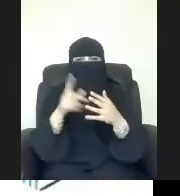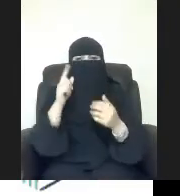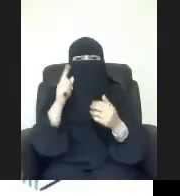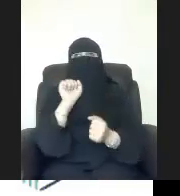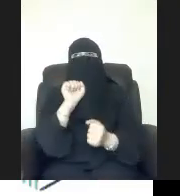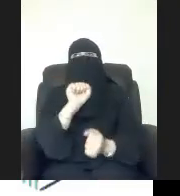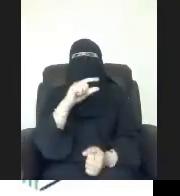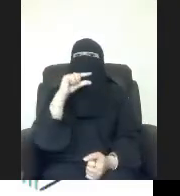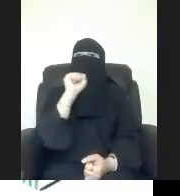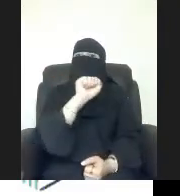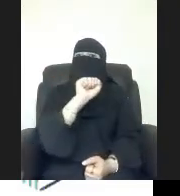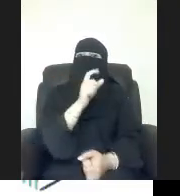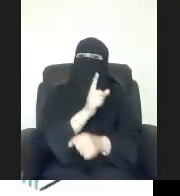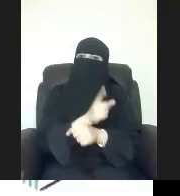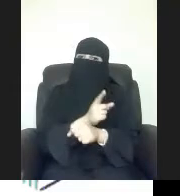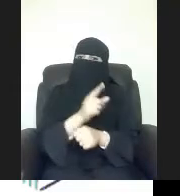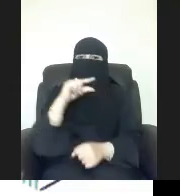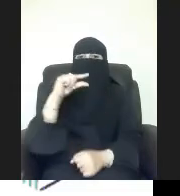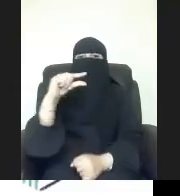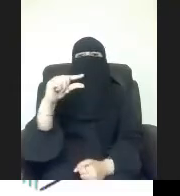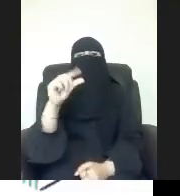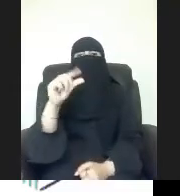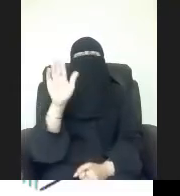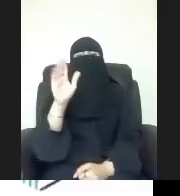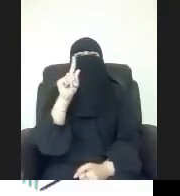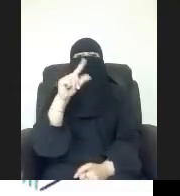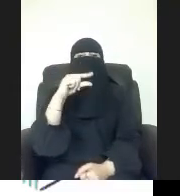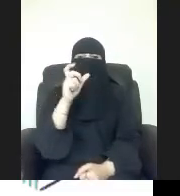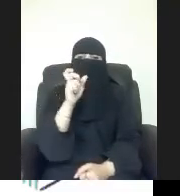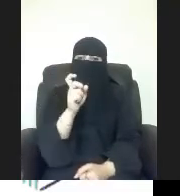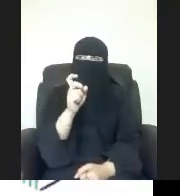دكتور بدر عرض هذه الاختلافات